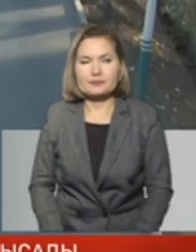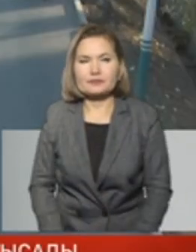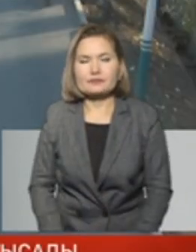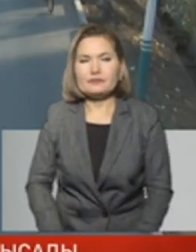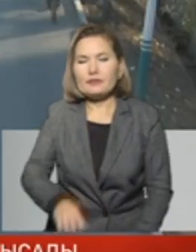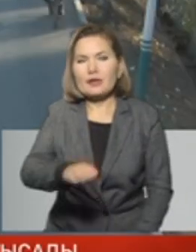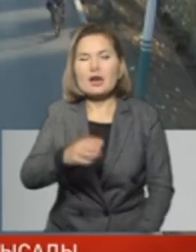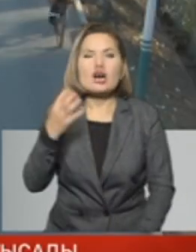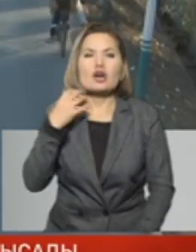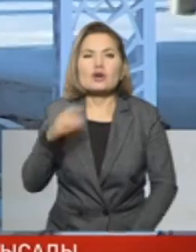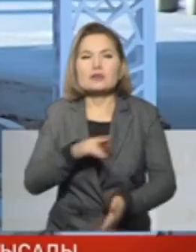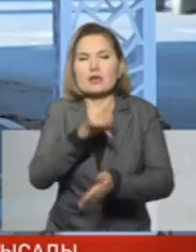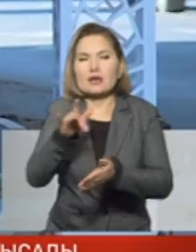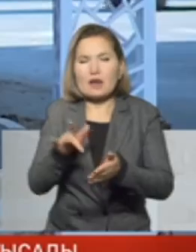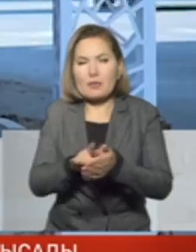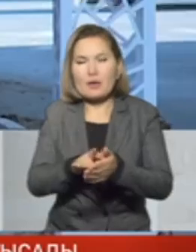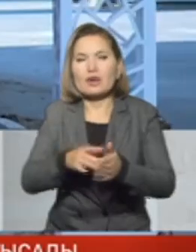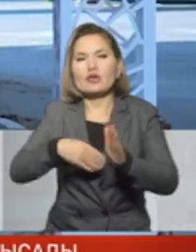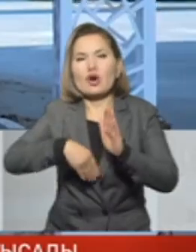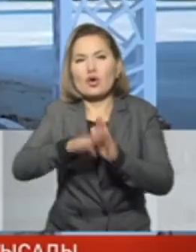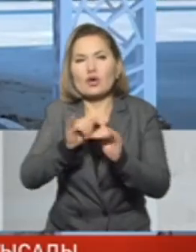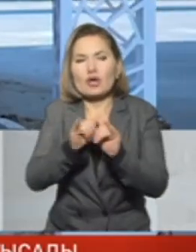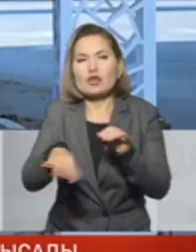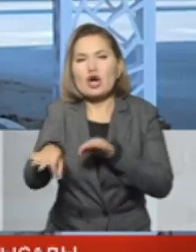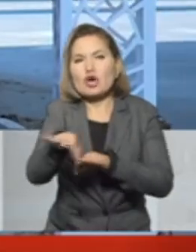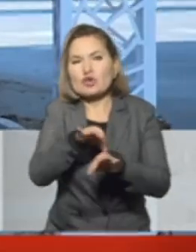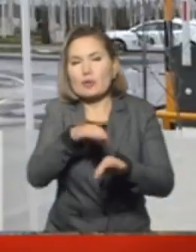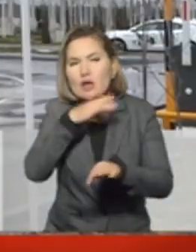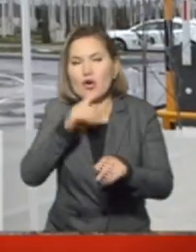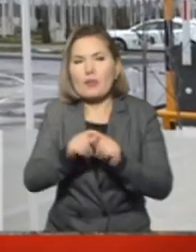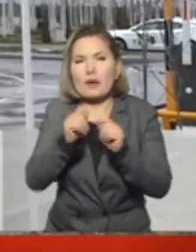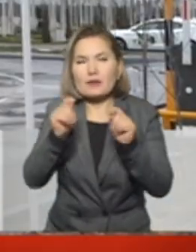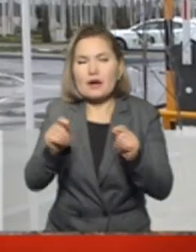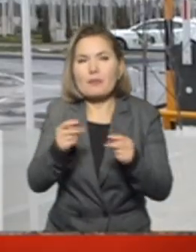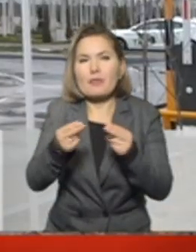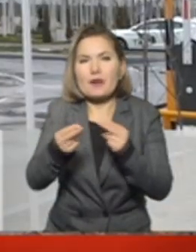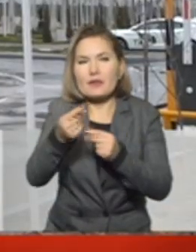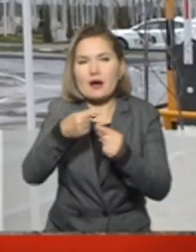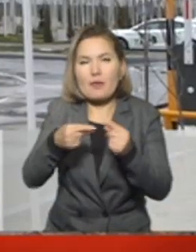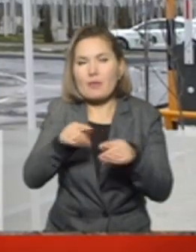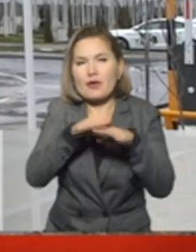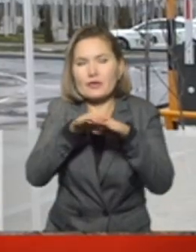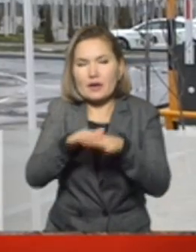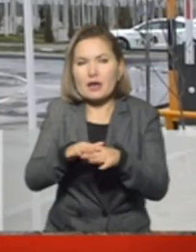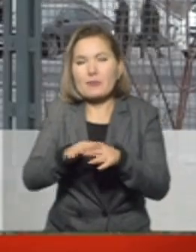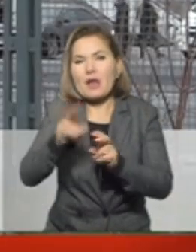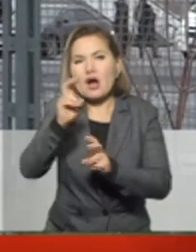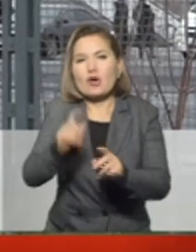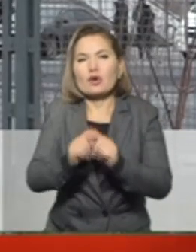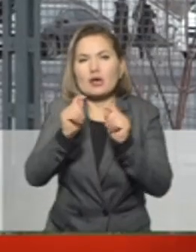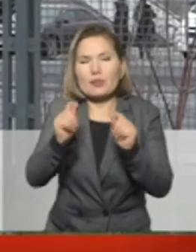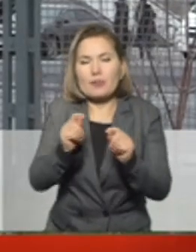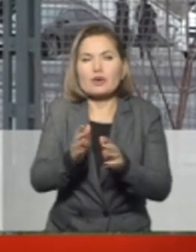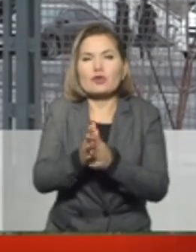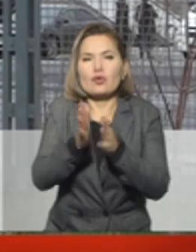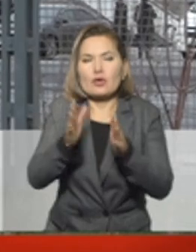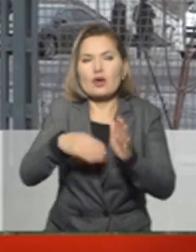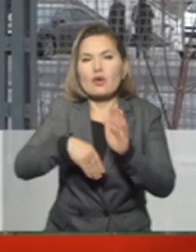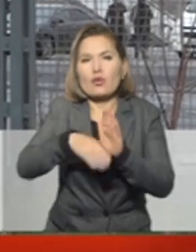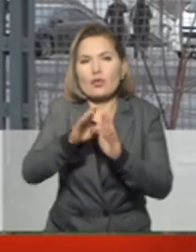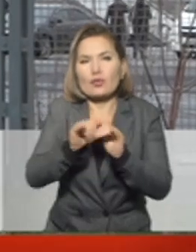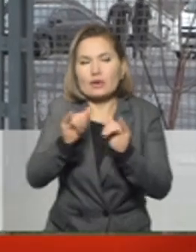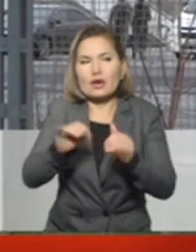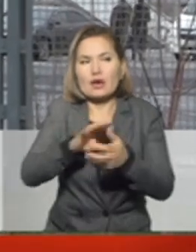Сыры өңірінде соңғы жылдар ауыз толтырып айтарлық жобалар көбейді. Әсіресе инвесторлардың есебінен салынған нысандар бойынша өзгелерден озық